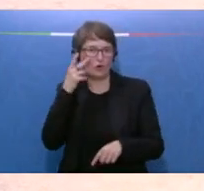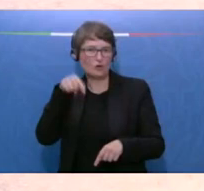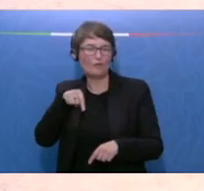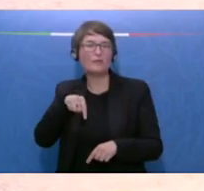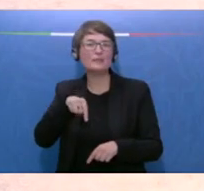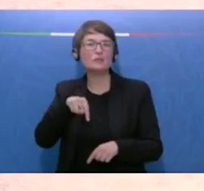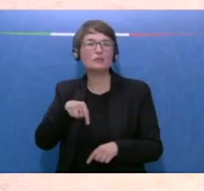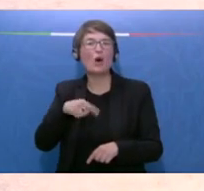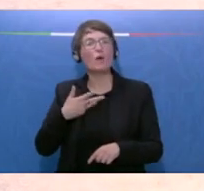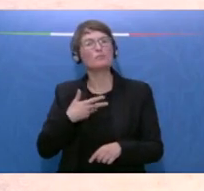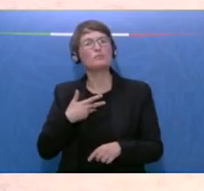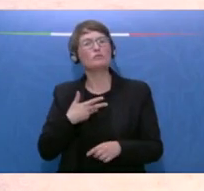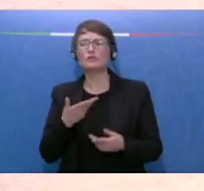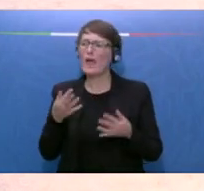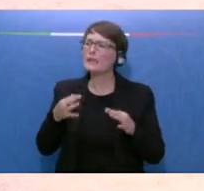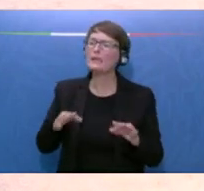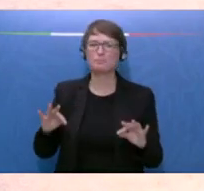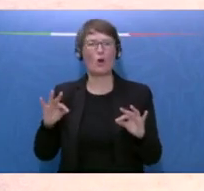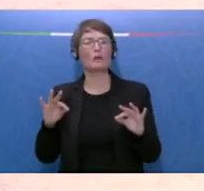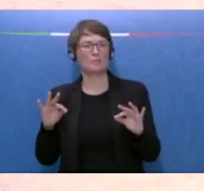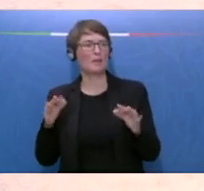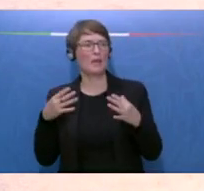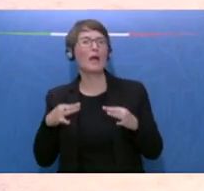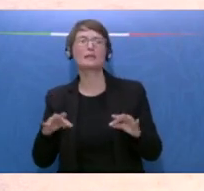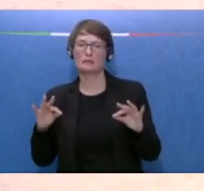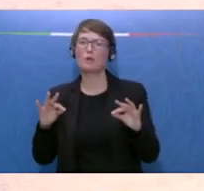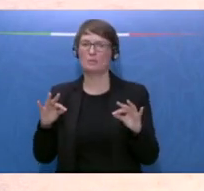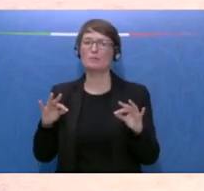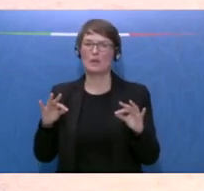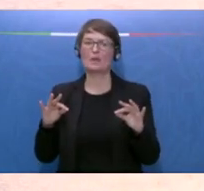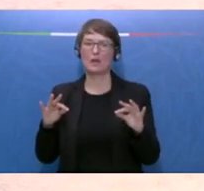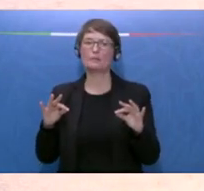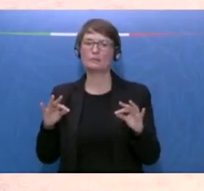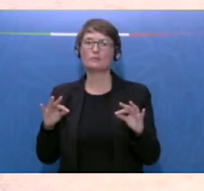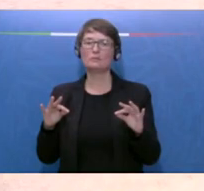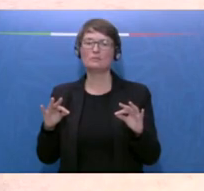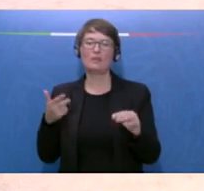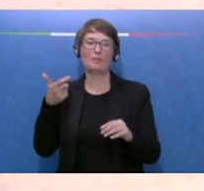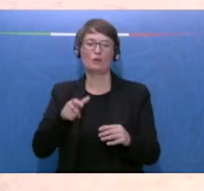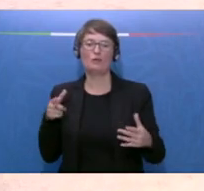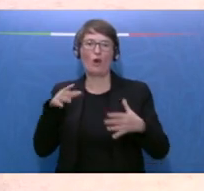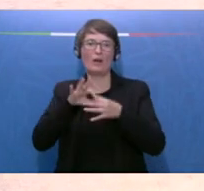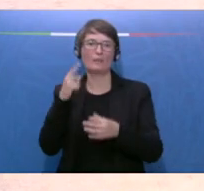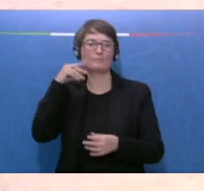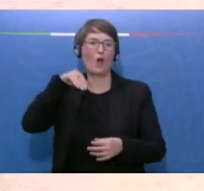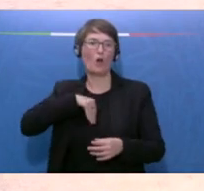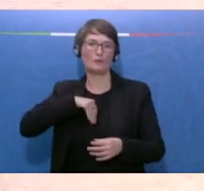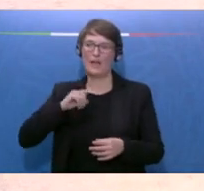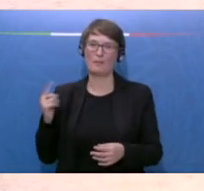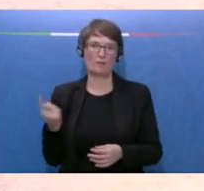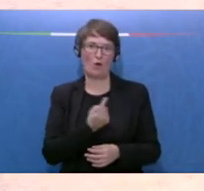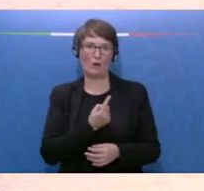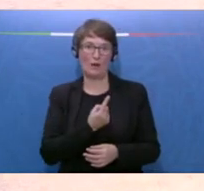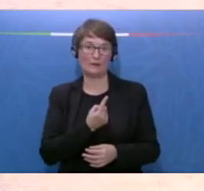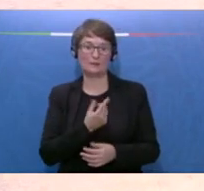c'è disponibilità questa questa questa consapevolezza è diffusa che ci sia ancora